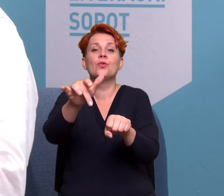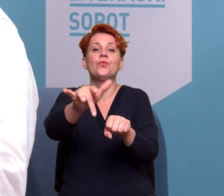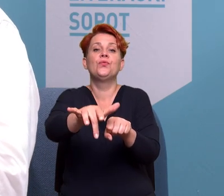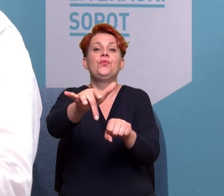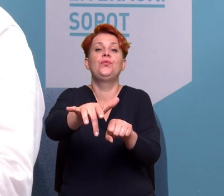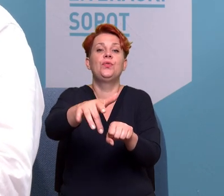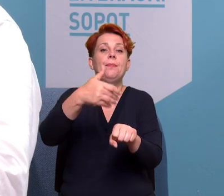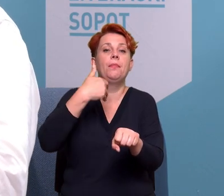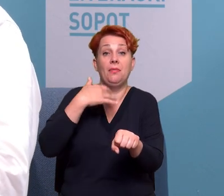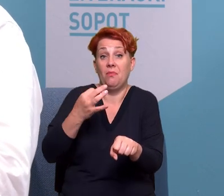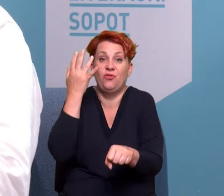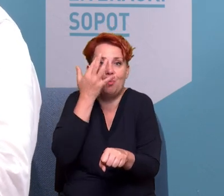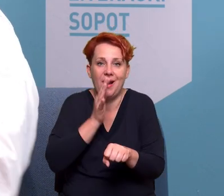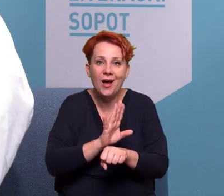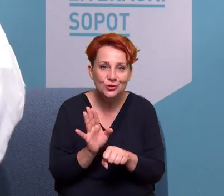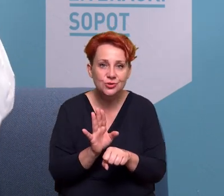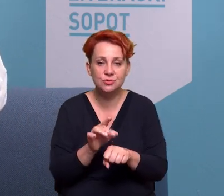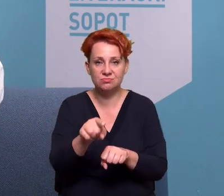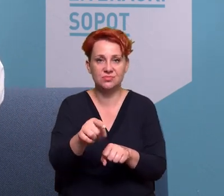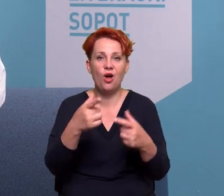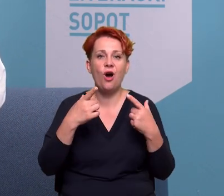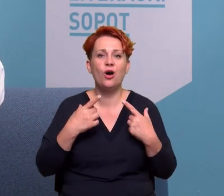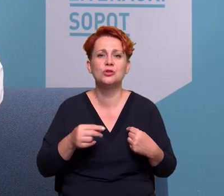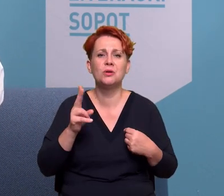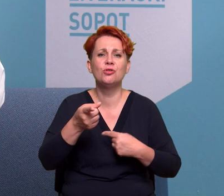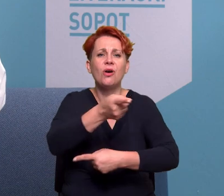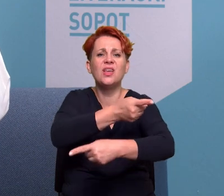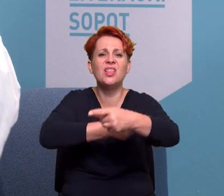to wyobrażać, to byli inwalidzi wojenni.